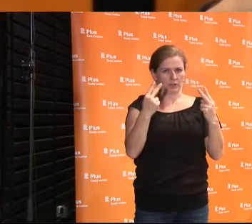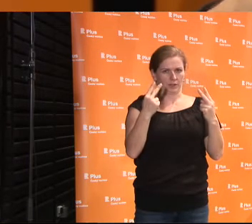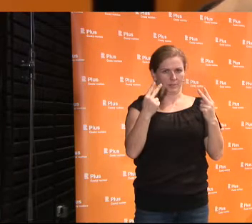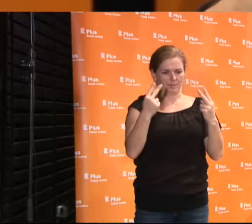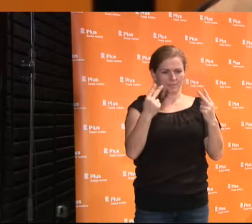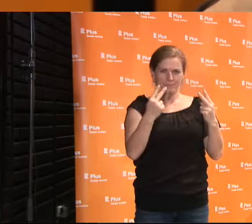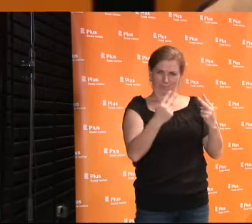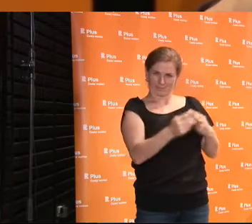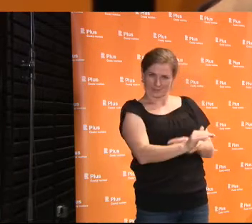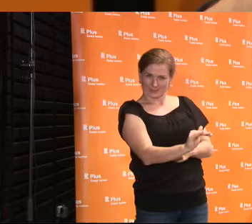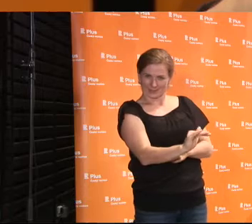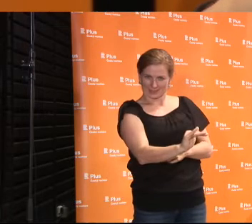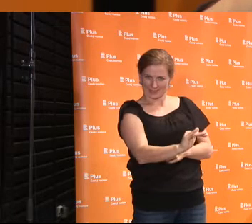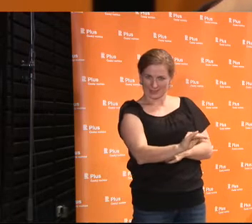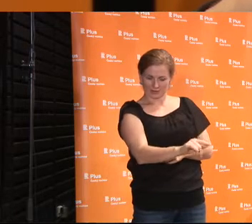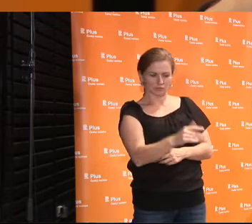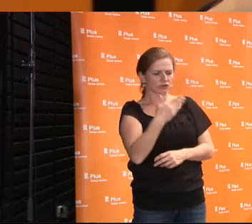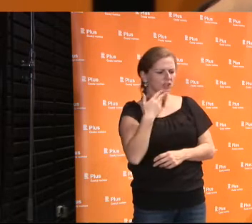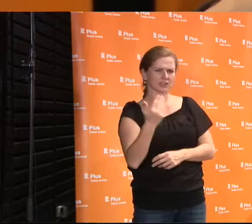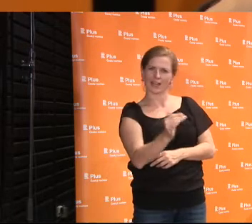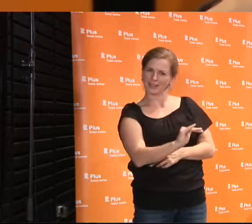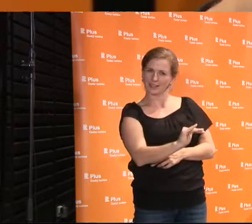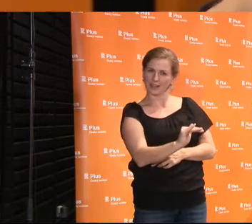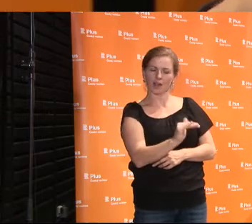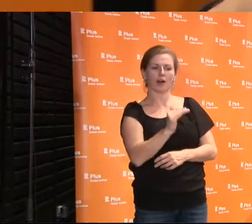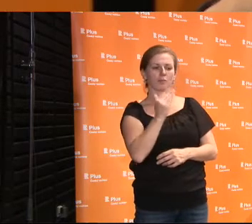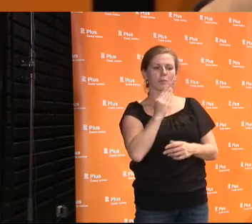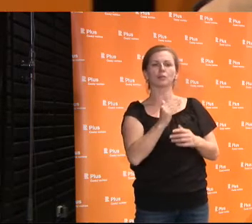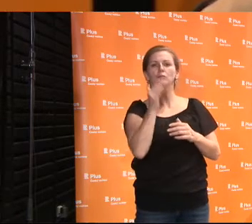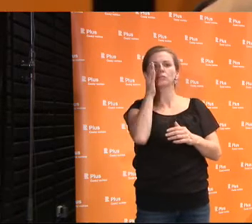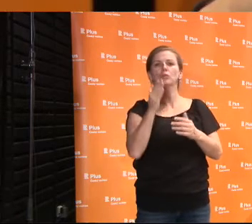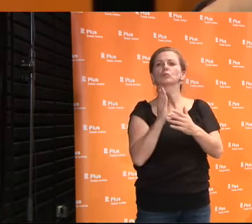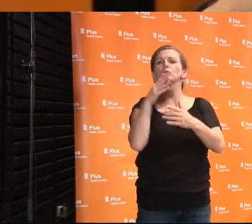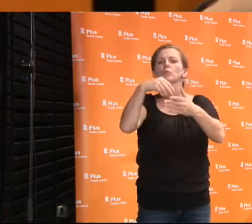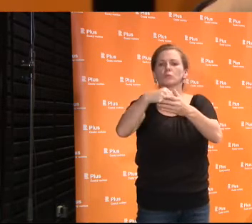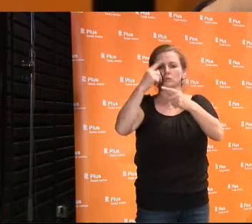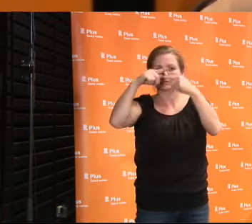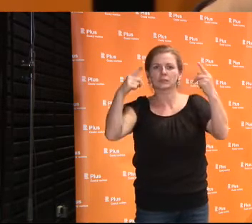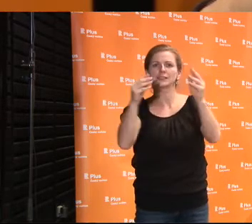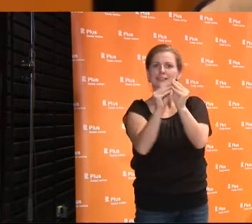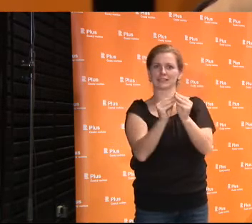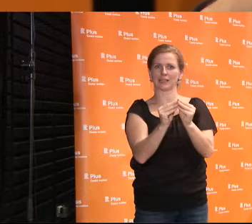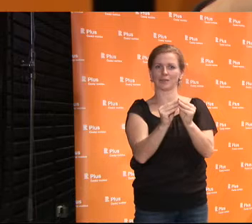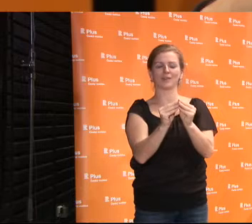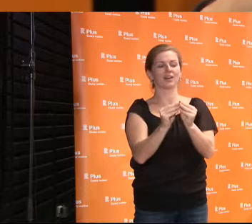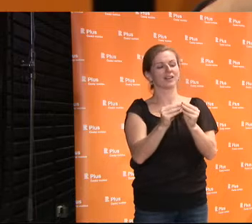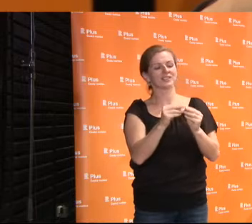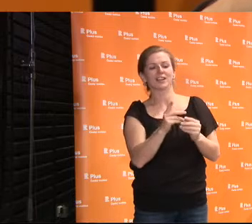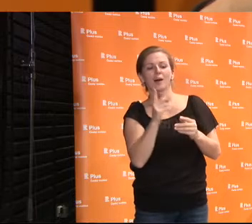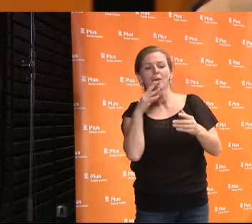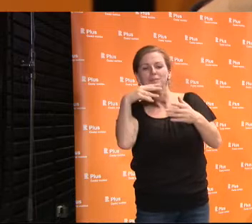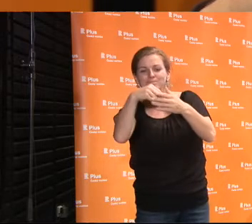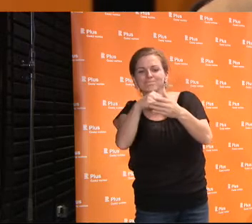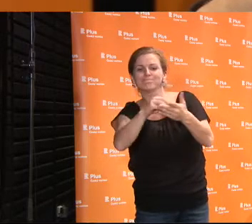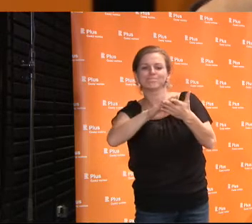české dítě, aby se uplatnilo úspěšně ve vzdělávacím systému, je lidský kapitál jeho rodiny.